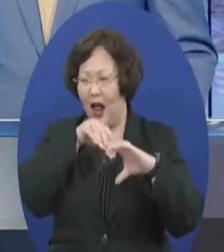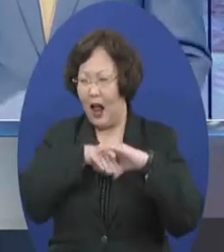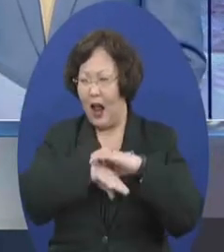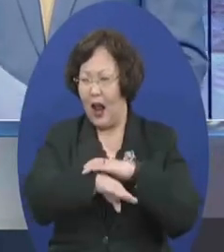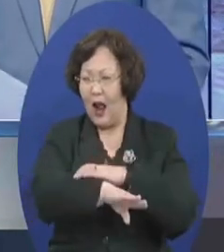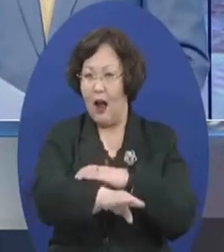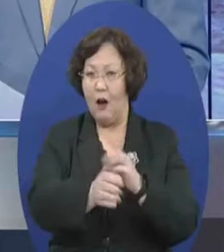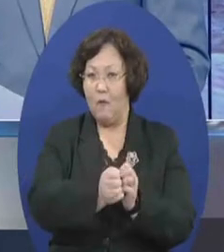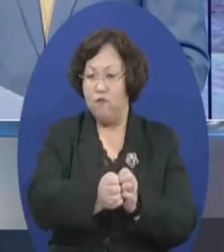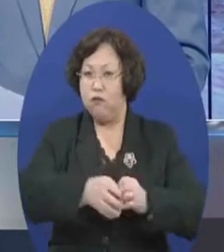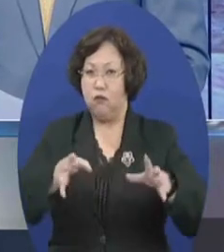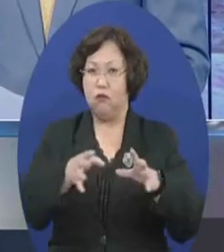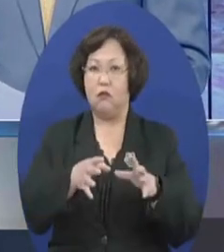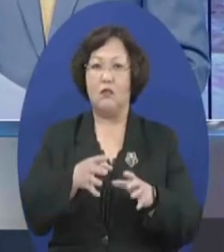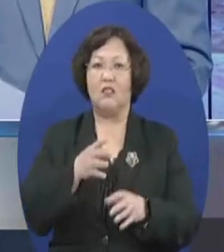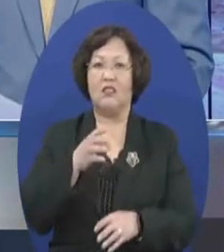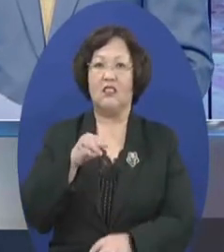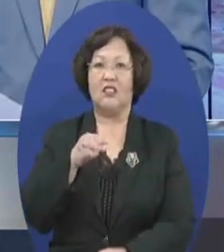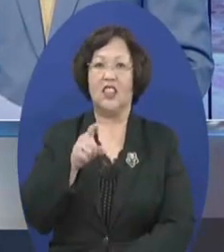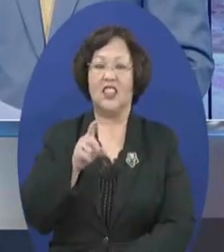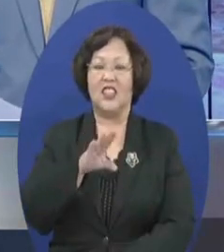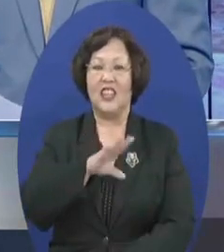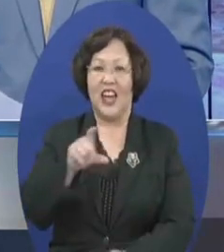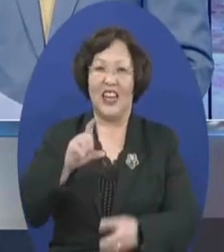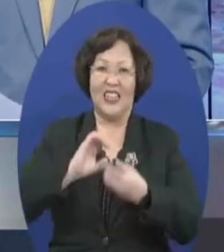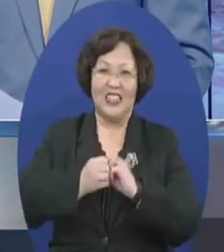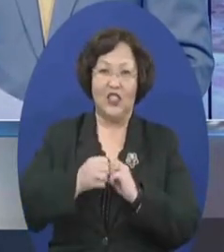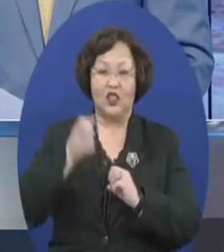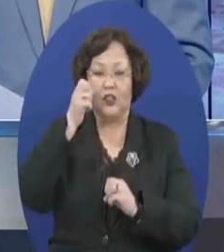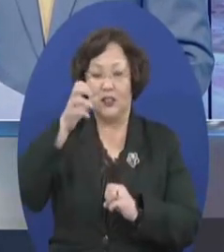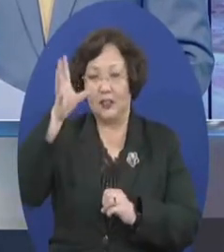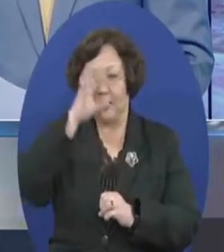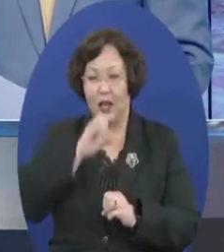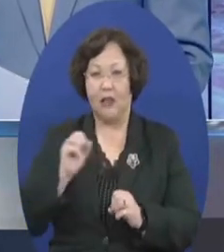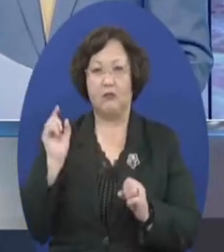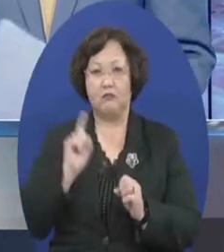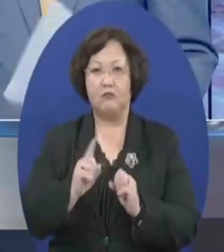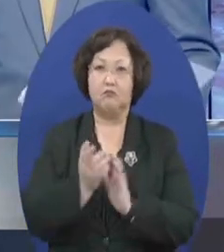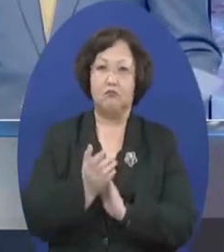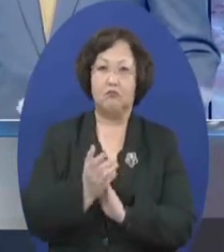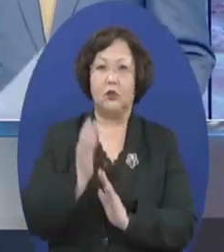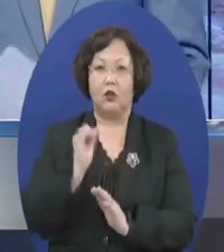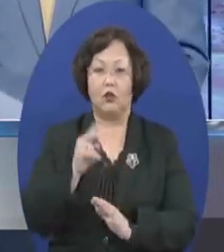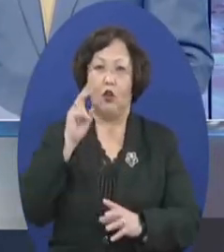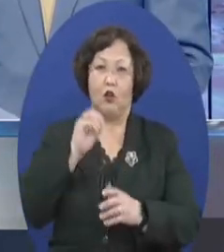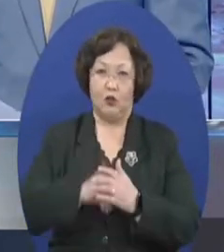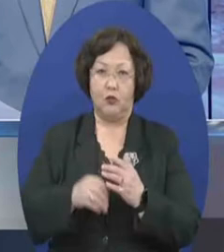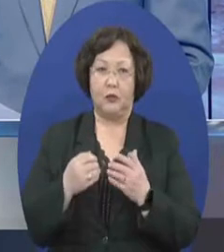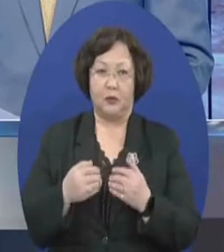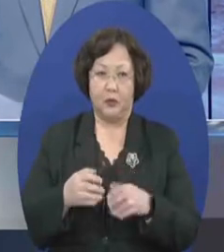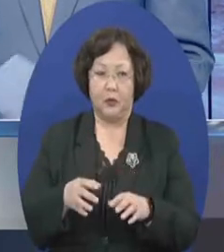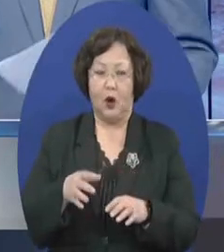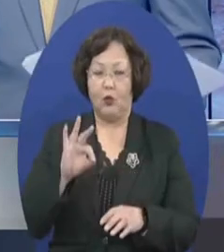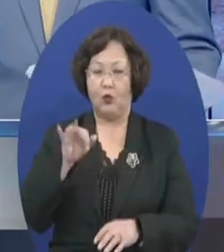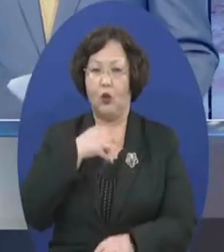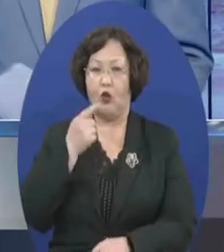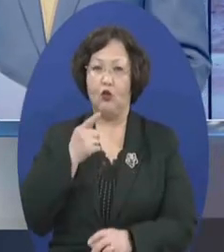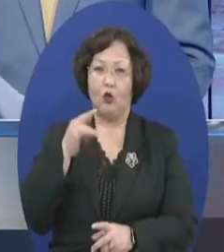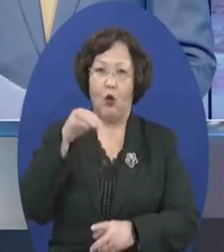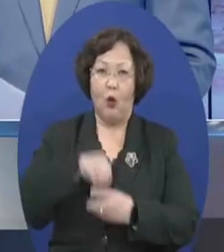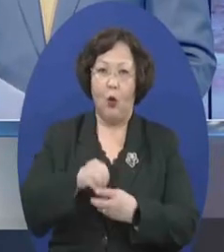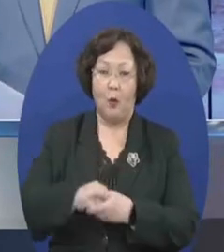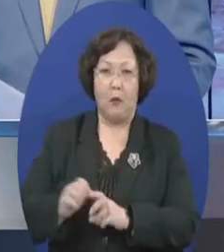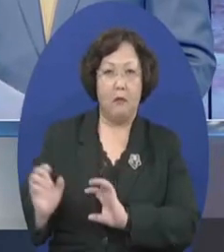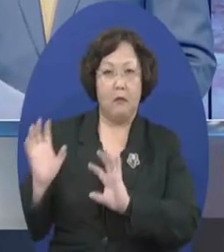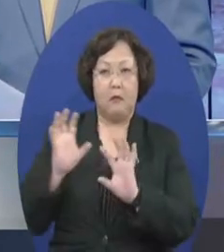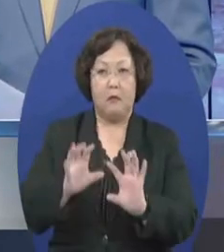үйл ажиллагааг нээх ёслол өнөөдөр боллоо. Монгол улсын ерхий сайд энэ ёслолд оролцлоо. За мөн оюут толгойн хөрөнгө оруулагч тал болон бусад